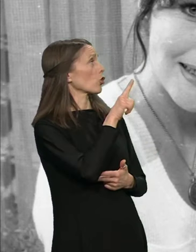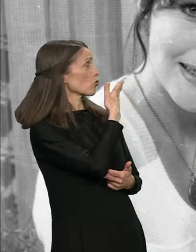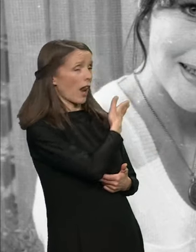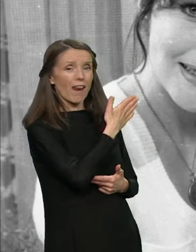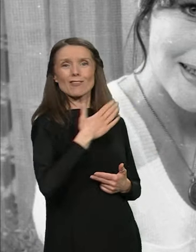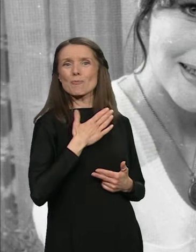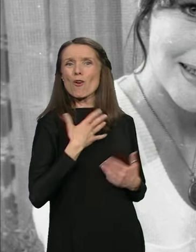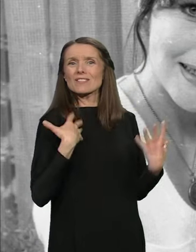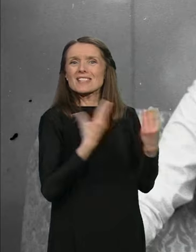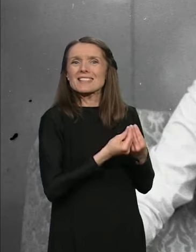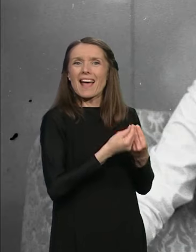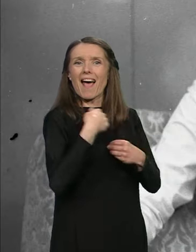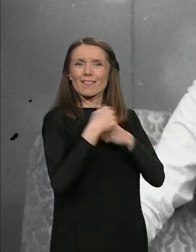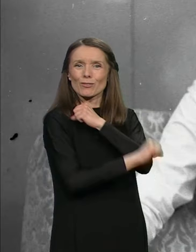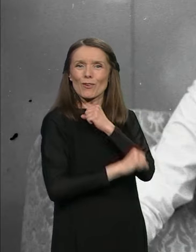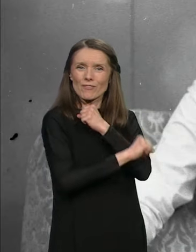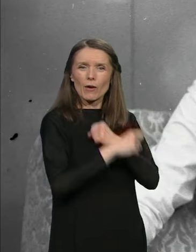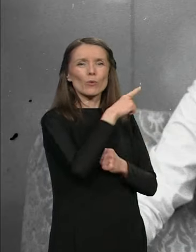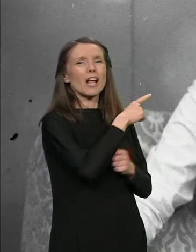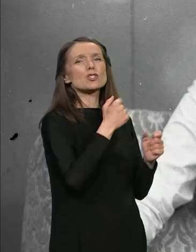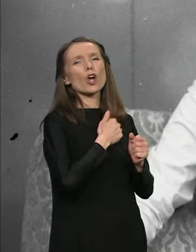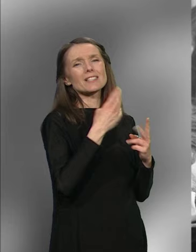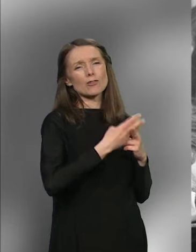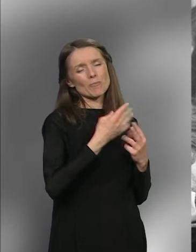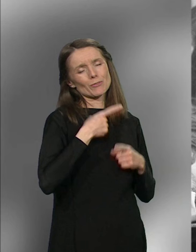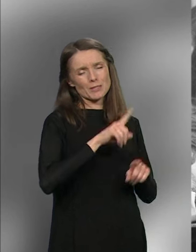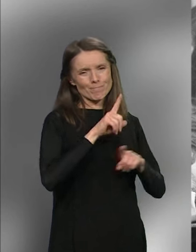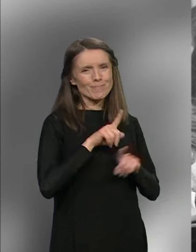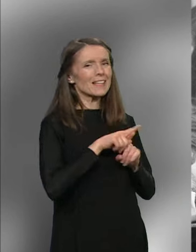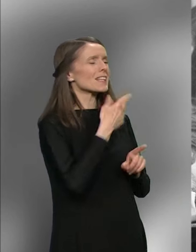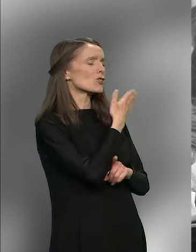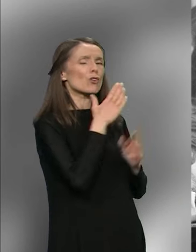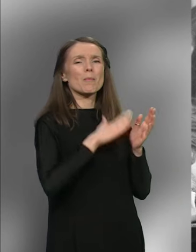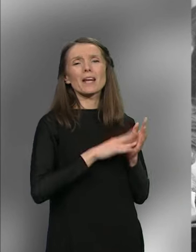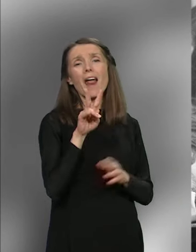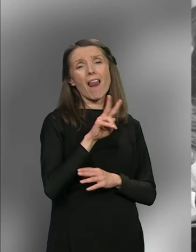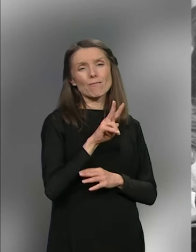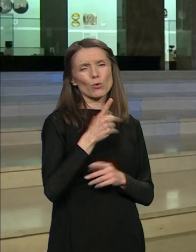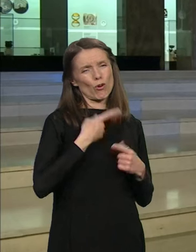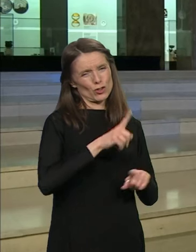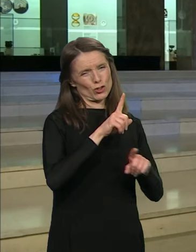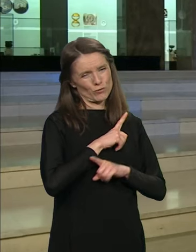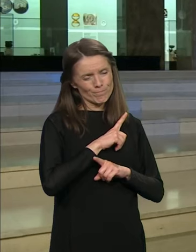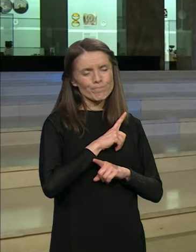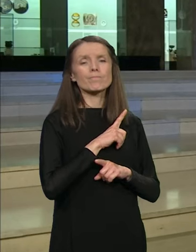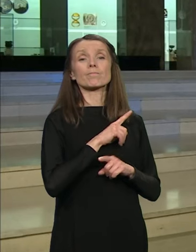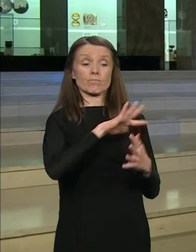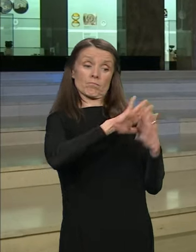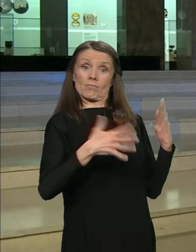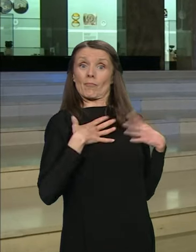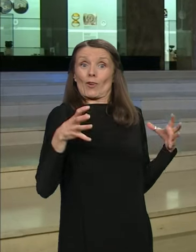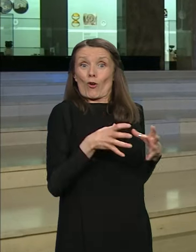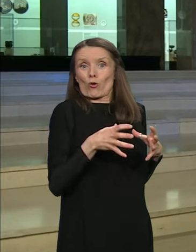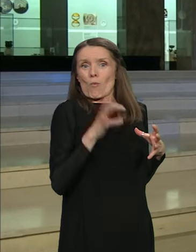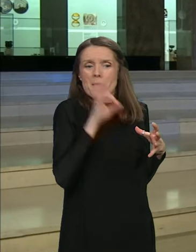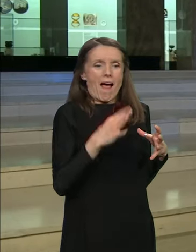Lašić, nažalost preminula Zorica Šumadinac i nažalost preminula Mirjana Vukojičić. Tako da mi smo bili jedna